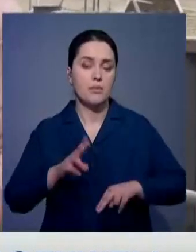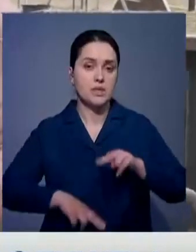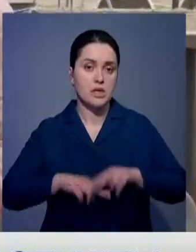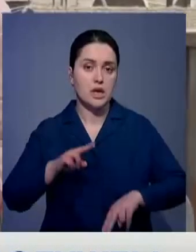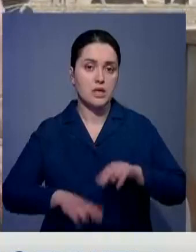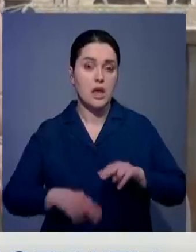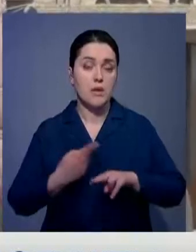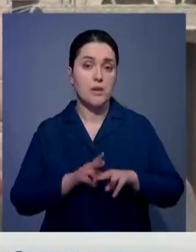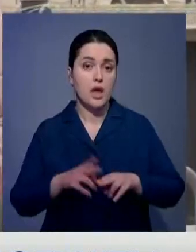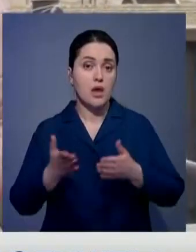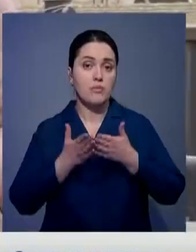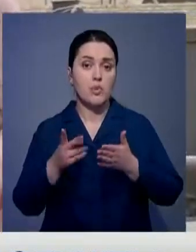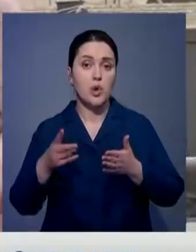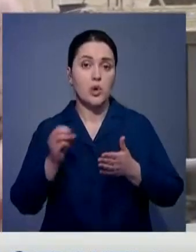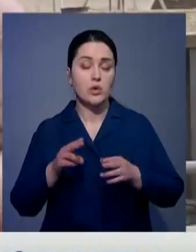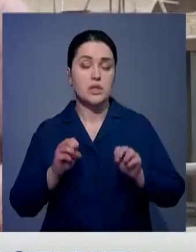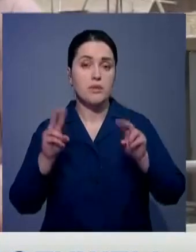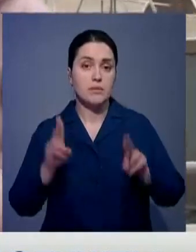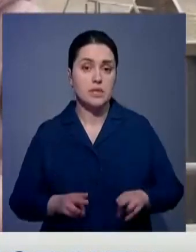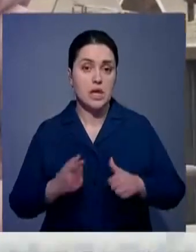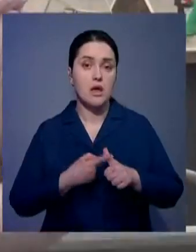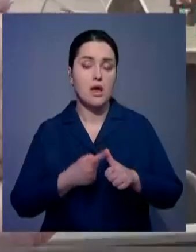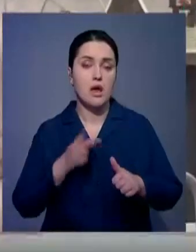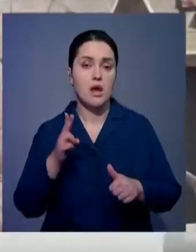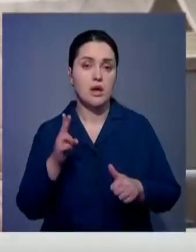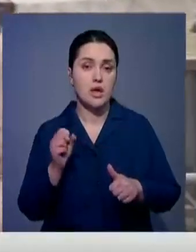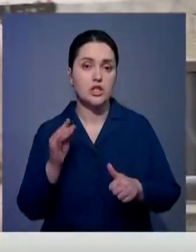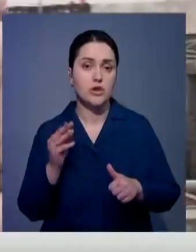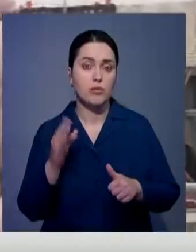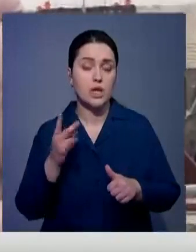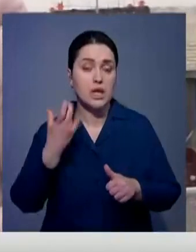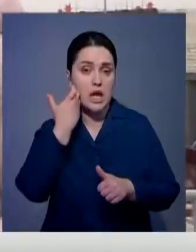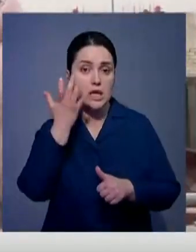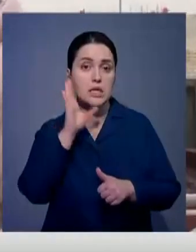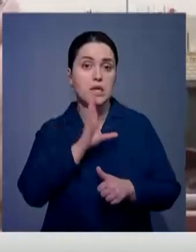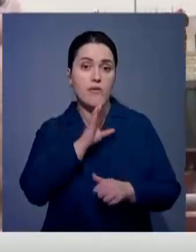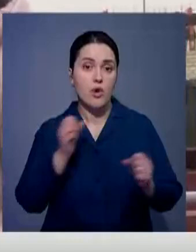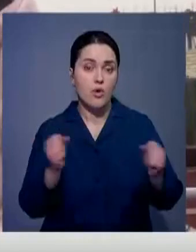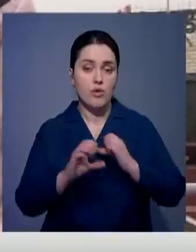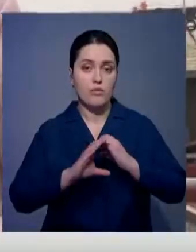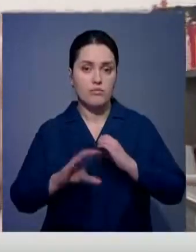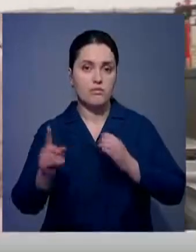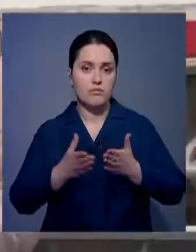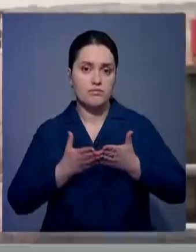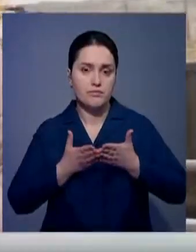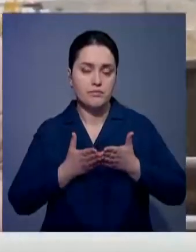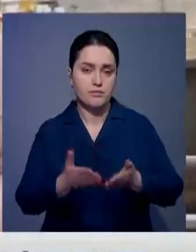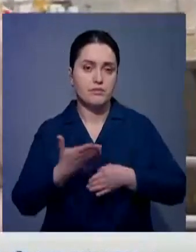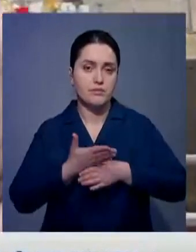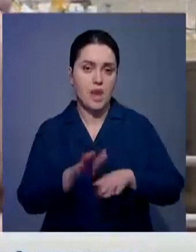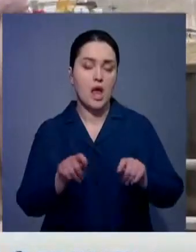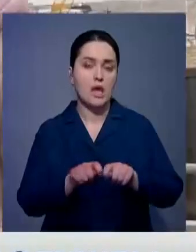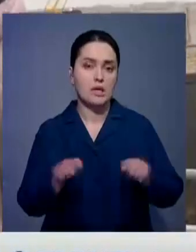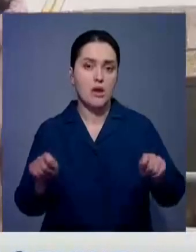Это ледово-буксировочный пограничный корабль «Кожемукан». Когда северная часть Каспийского моря замерзает, он пробивает лед и открывает